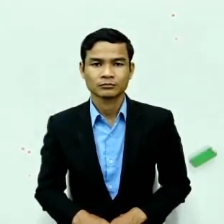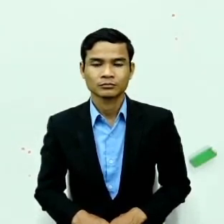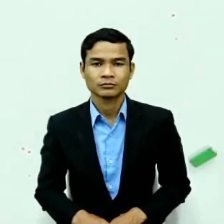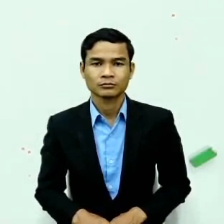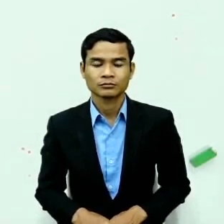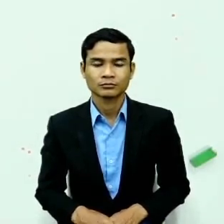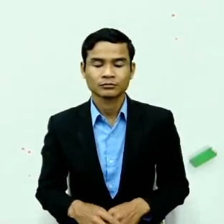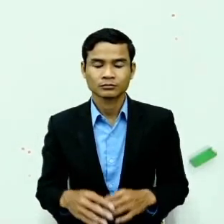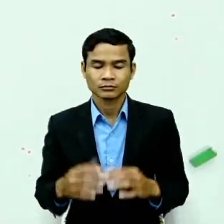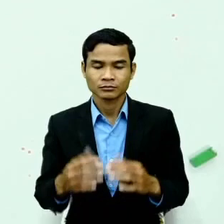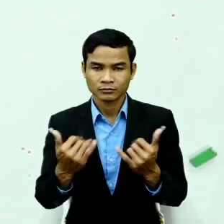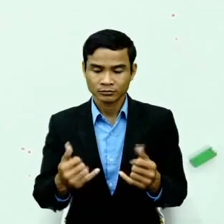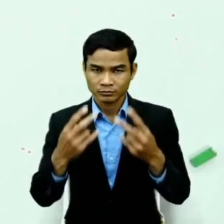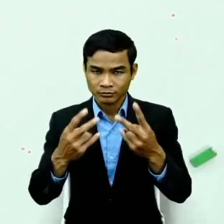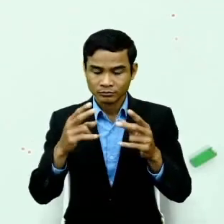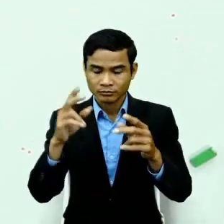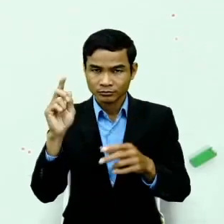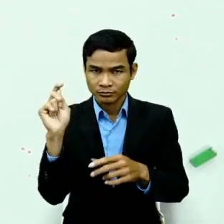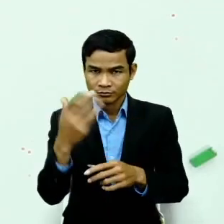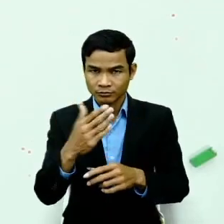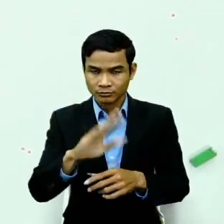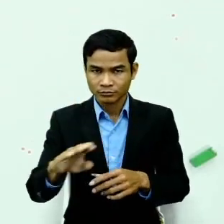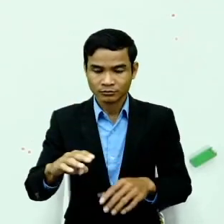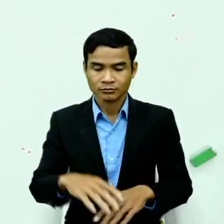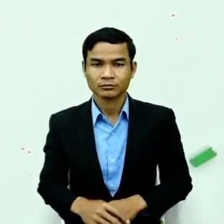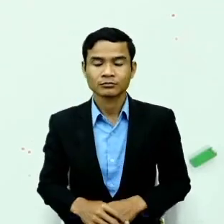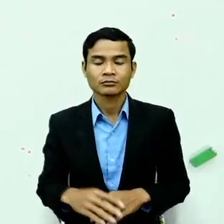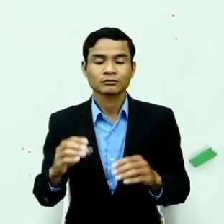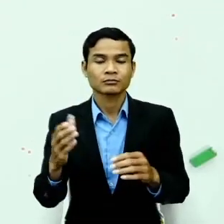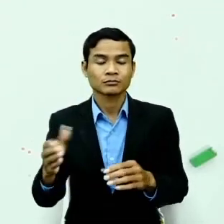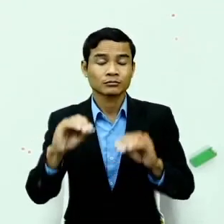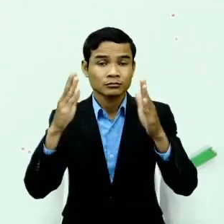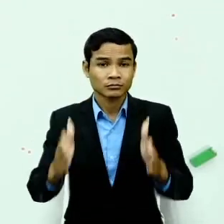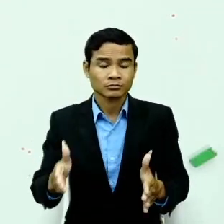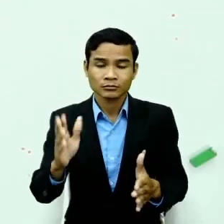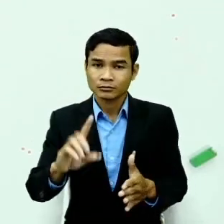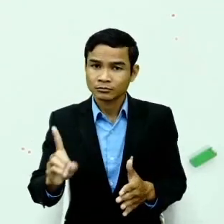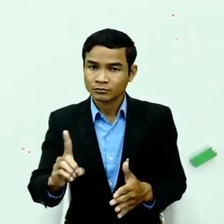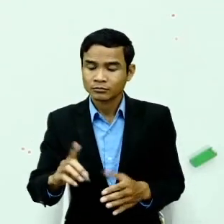chà ấy là nhưng mà rụp hiệp dân mình mà đòn chà ta có chia nẹ ná con